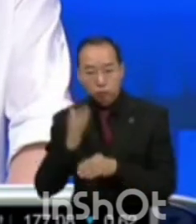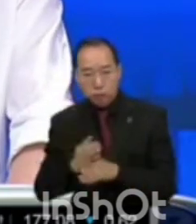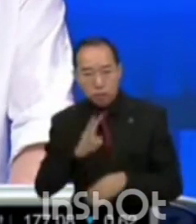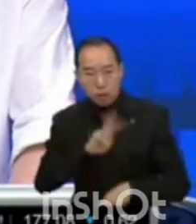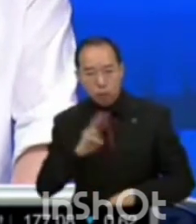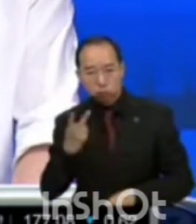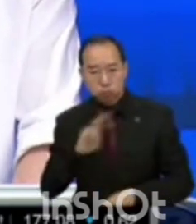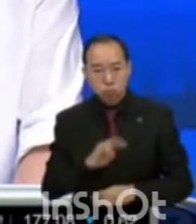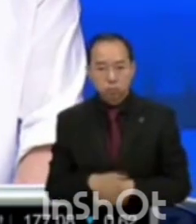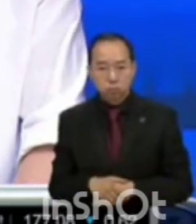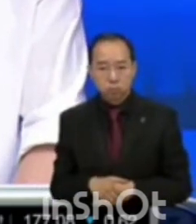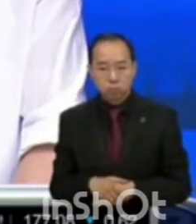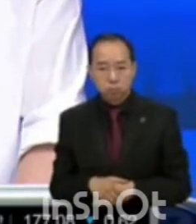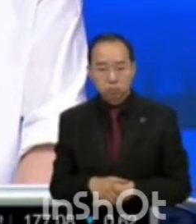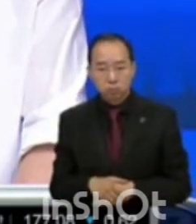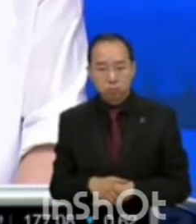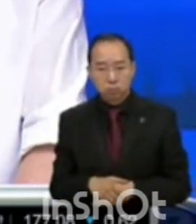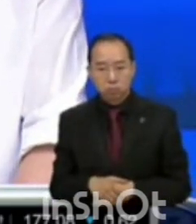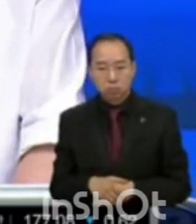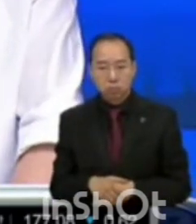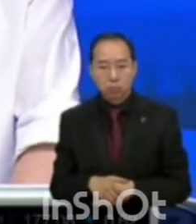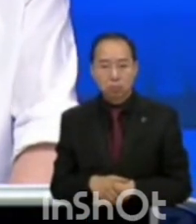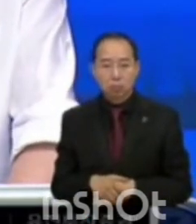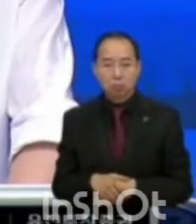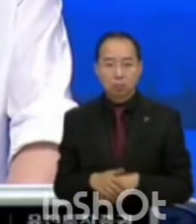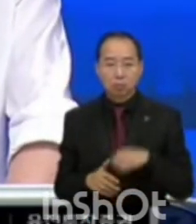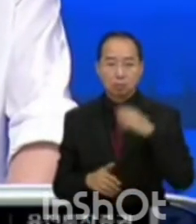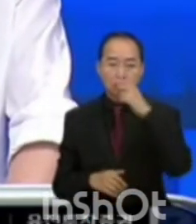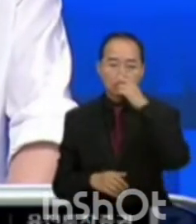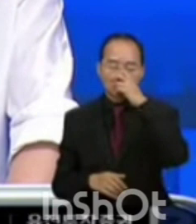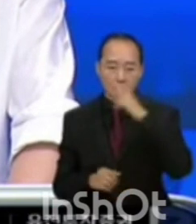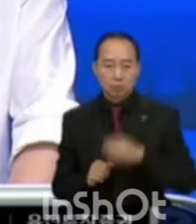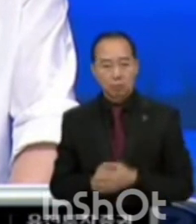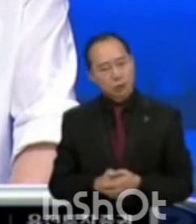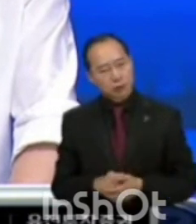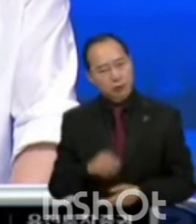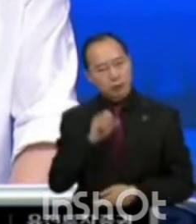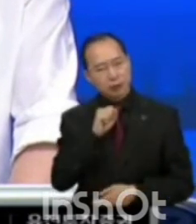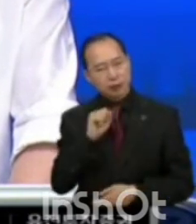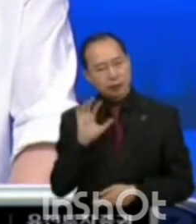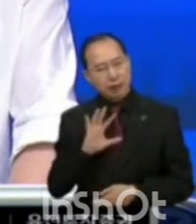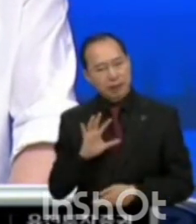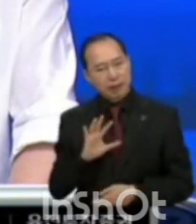상임위원장 입장에서 이렇게 통과를 시킨 일도 있는데 이거는 정말로 옳지 않다.